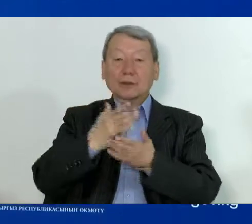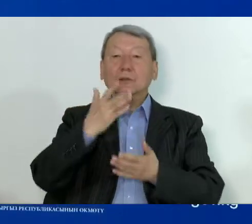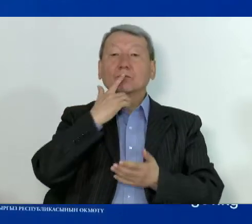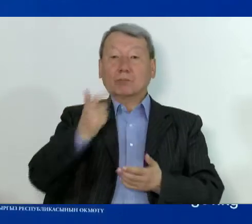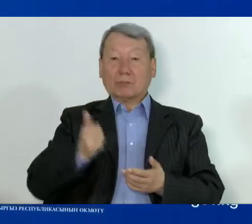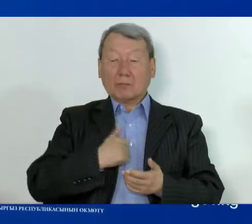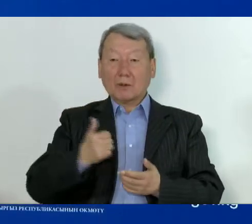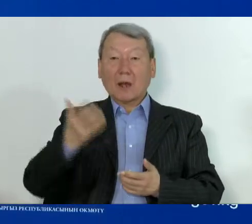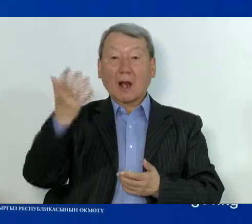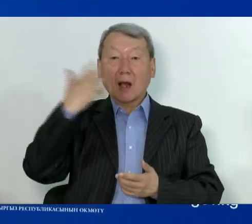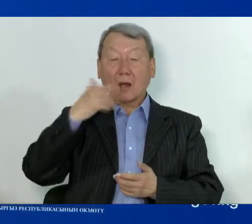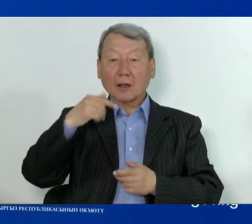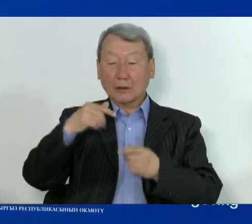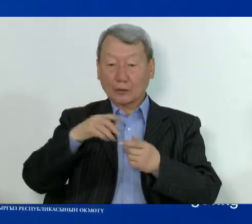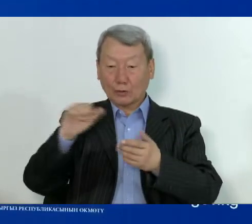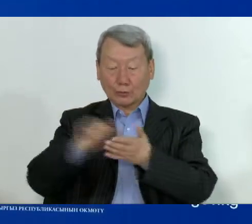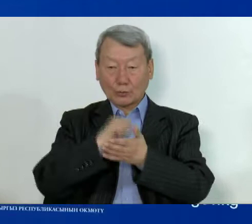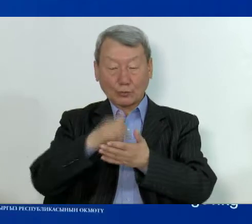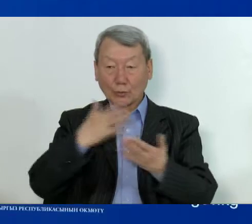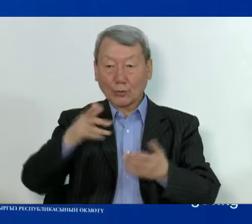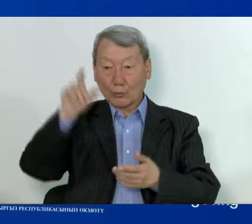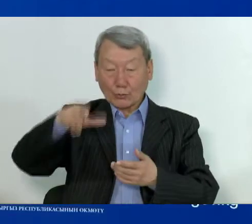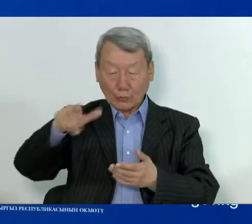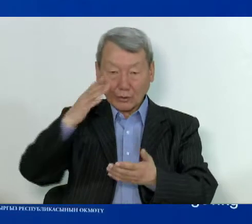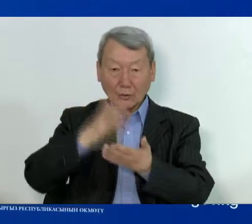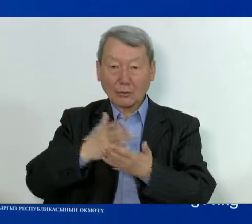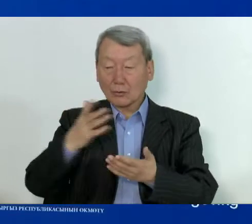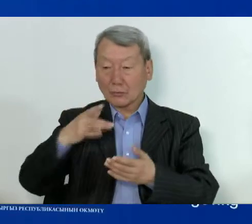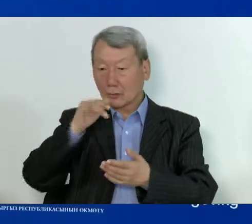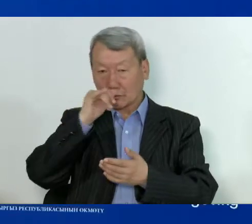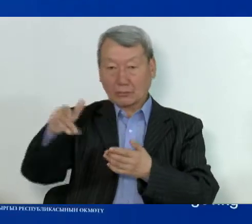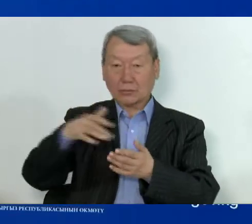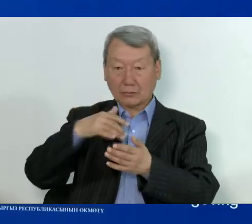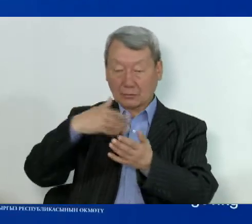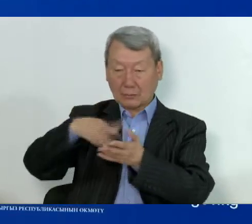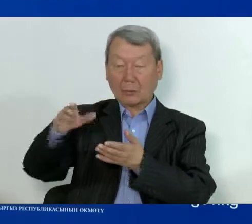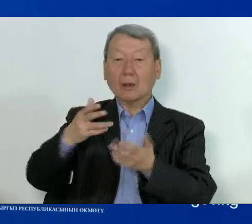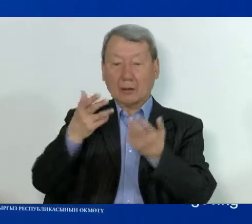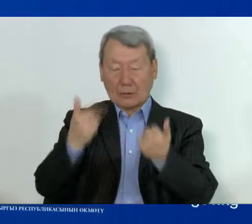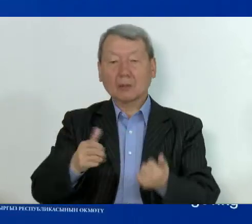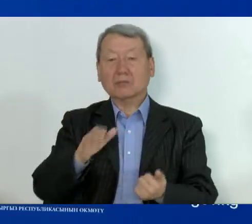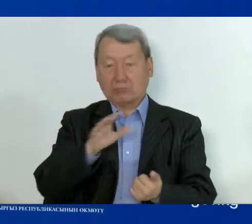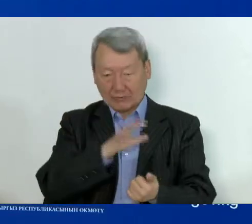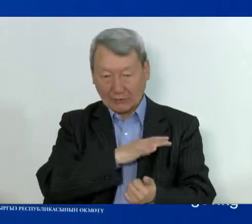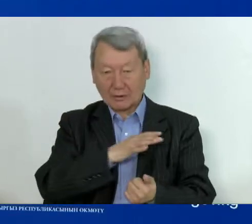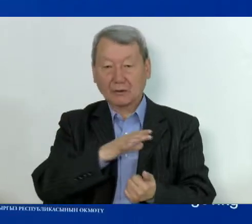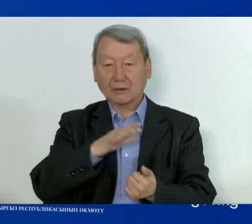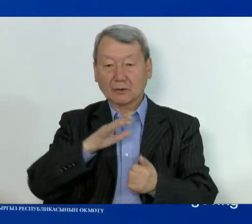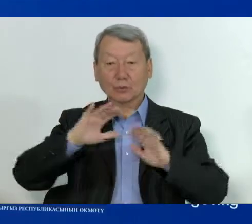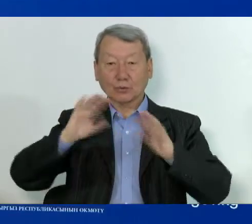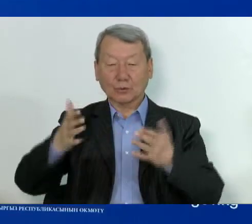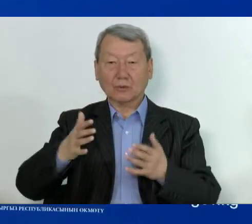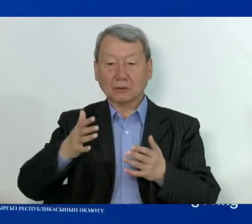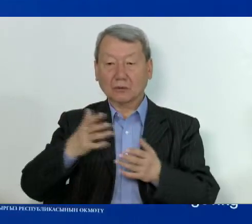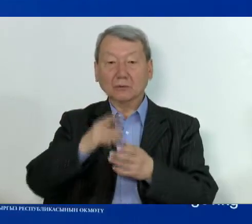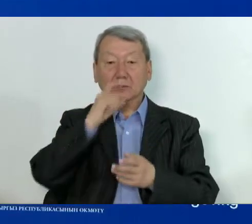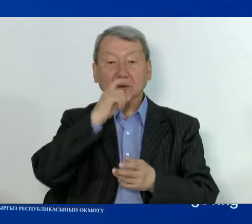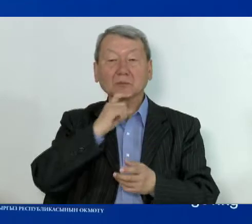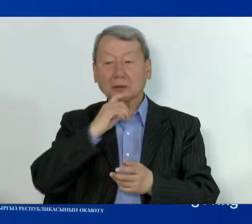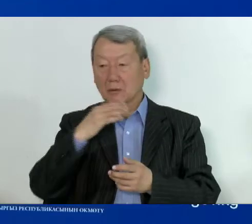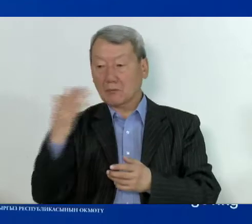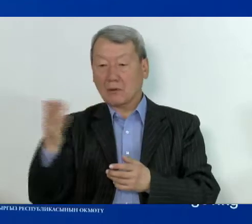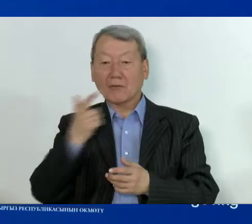случаев, когда при наличии соответствующих документов у граждан на блокпостах не пропускают их. Да, порой бывают отдельные случаи недопонимания